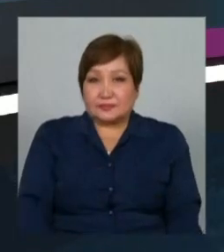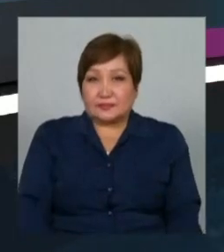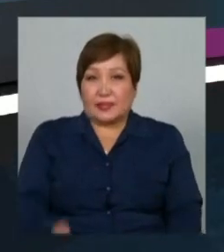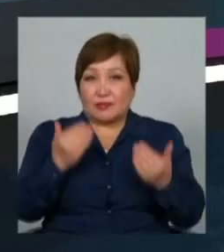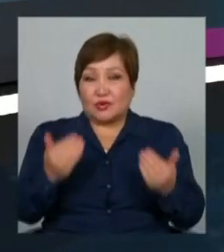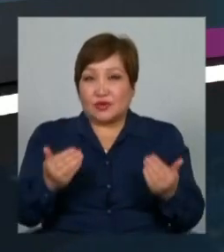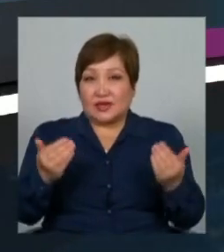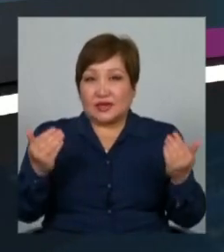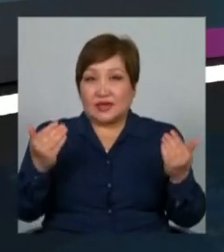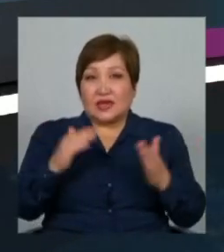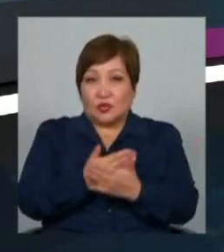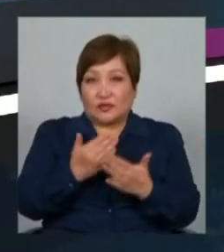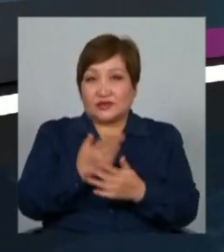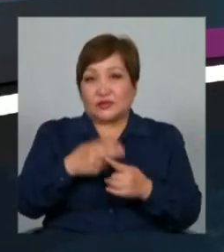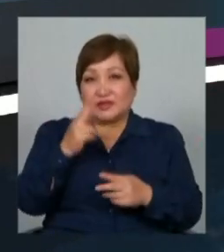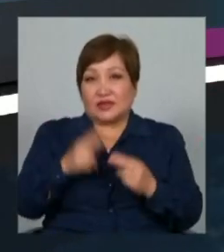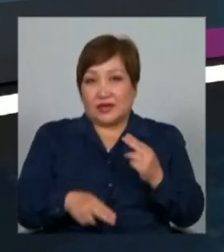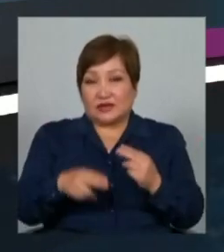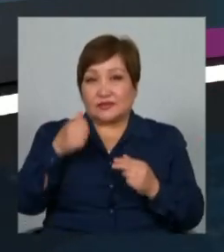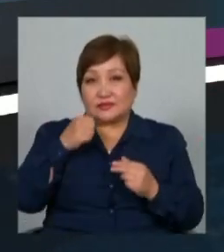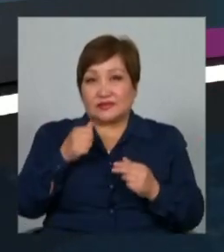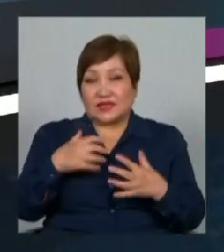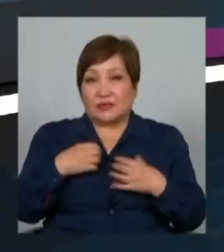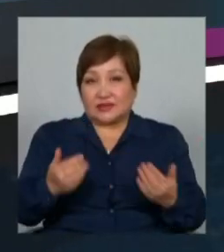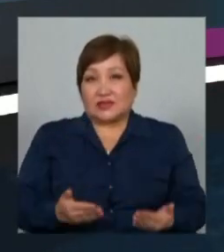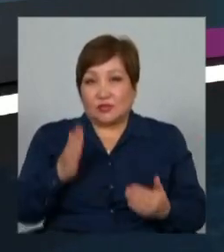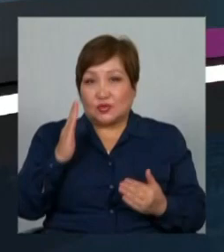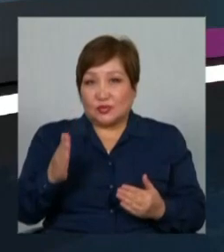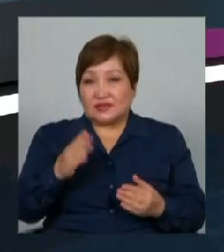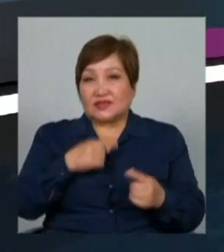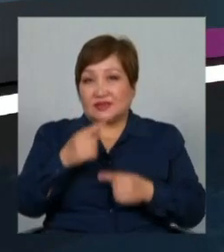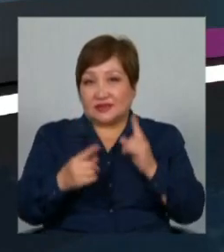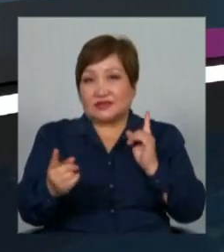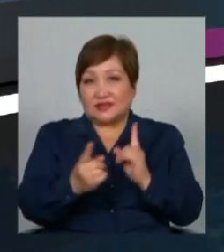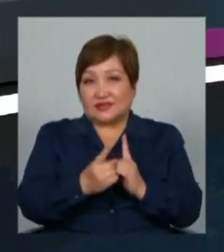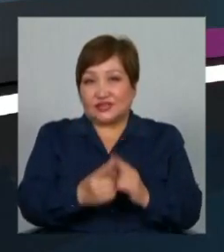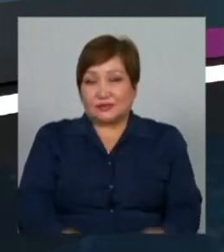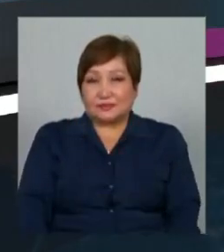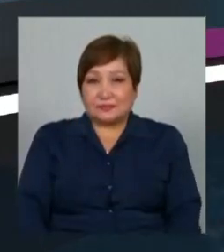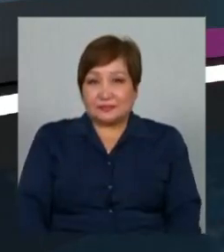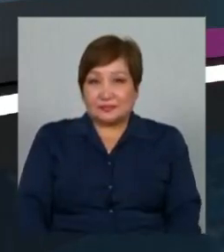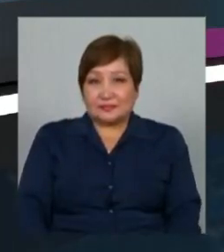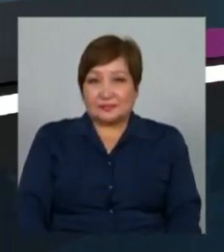Бүгінгі хабарымыз осымен тәмәм. Дерттен дінаман болайық, жаратқан тек жақсы жаңалықтармен жолықтырсын.